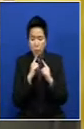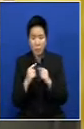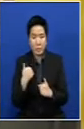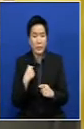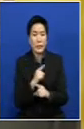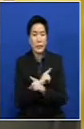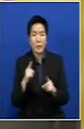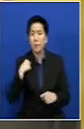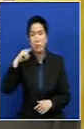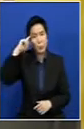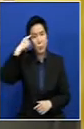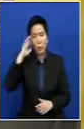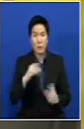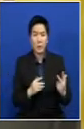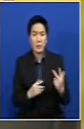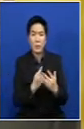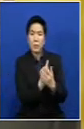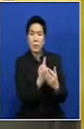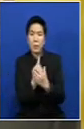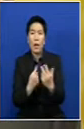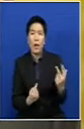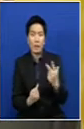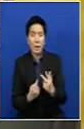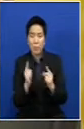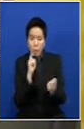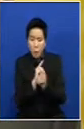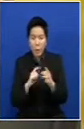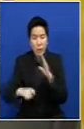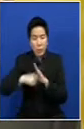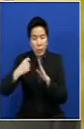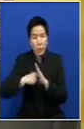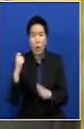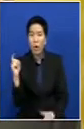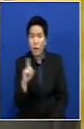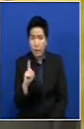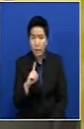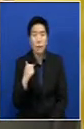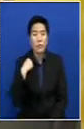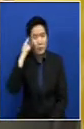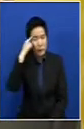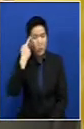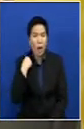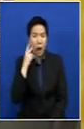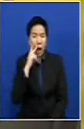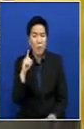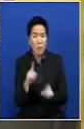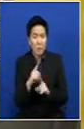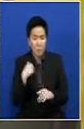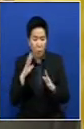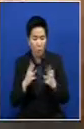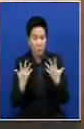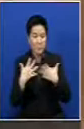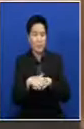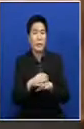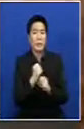คะแต่ยังไม่ทราบว่าตัวแทนมหาเถรสมาคมจะไปพบคุณสุวพันธ์เรื่องใดแม้ว่าจะมีข่าวออกมาว่าเป็นการตั้งผู้ประส